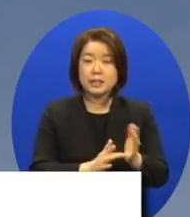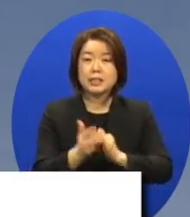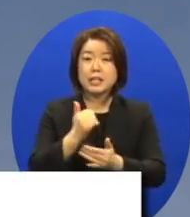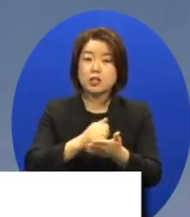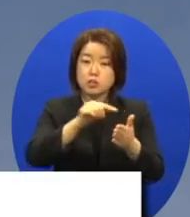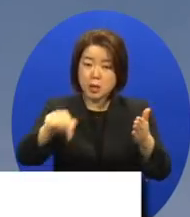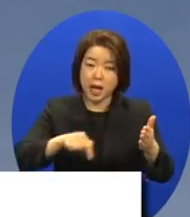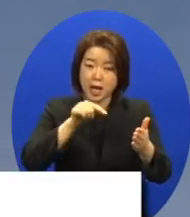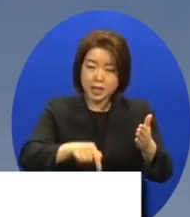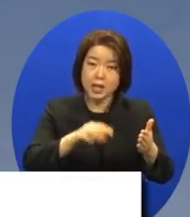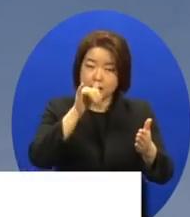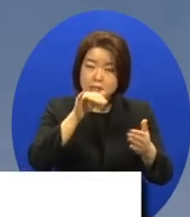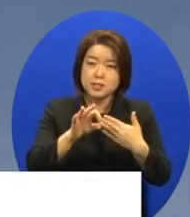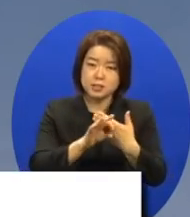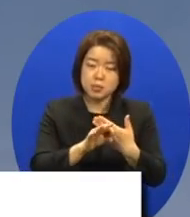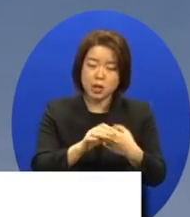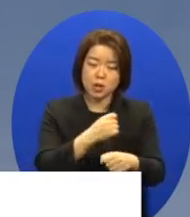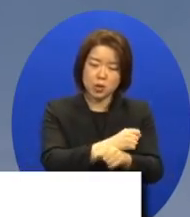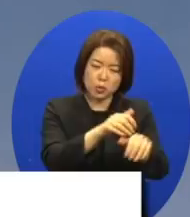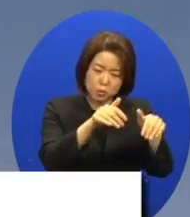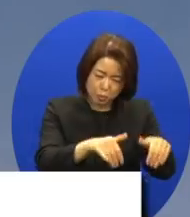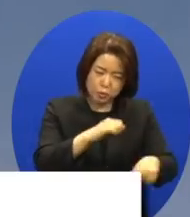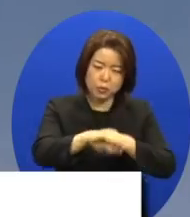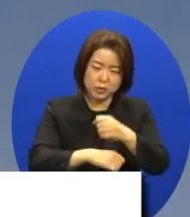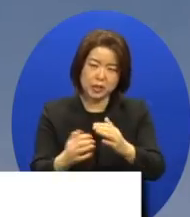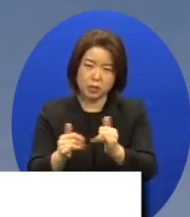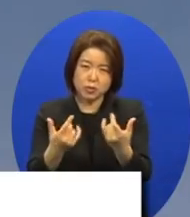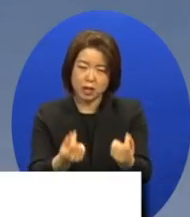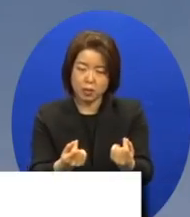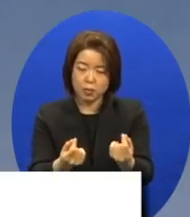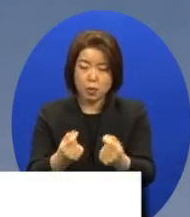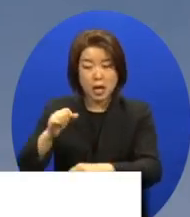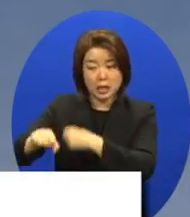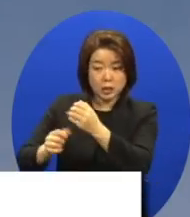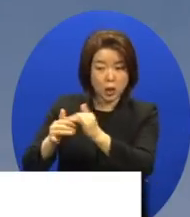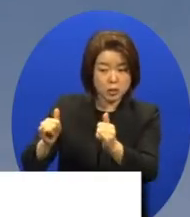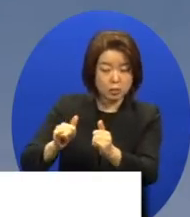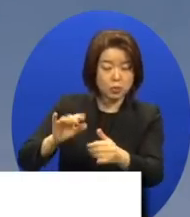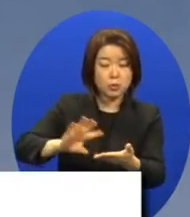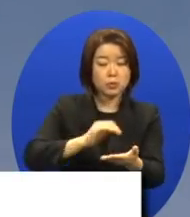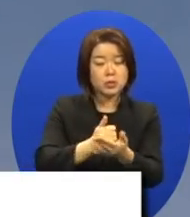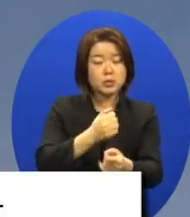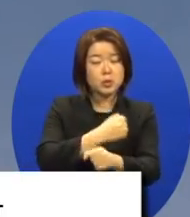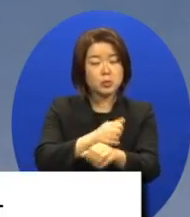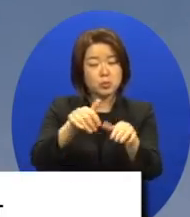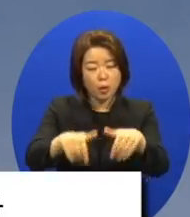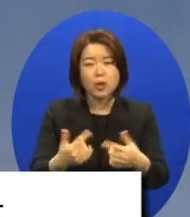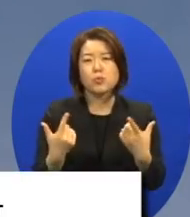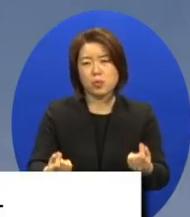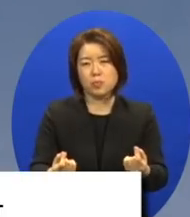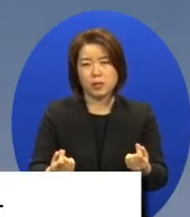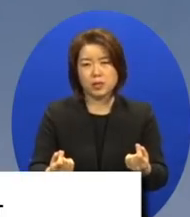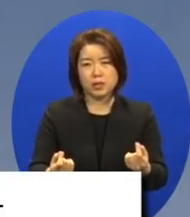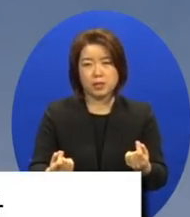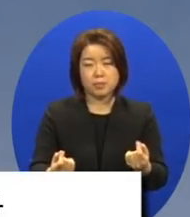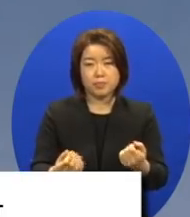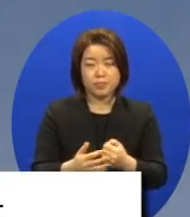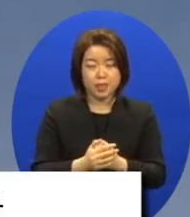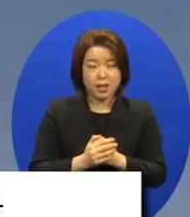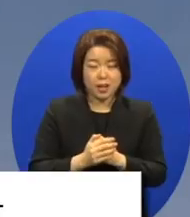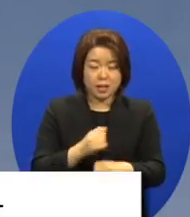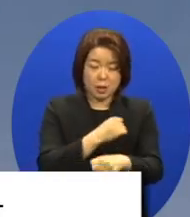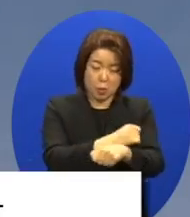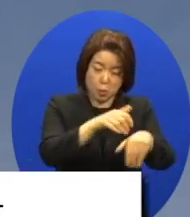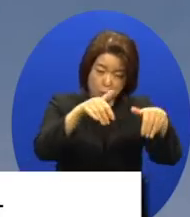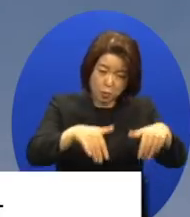있으면 노예도 자유인이고 자유 인도 그리스도의 노예 라는 겁니다 노예 라는 말이 좀 귀에